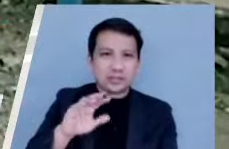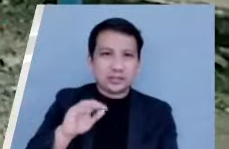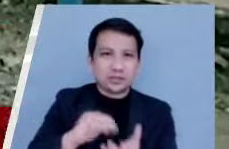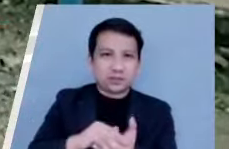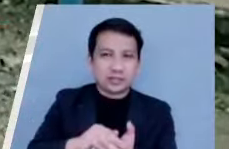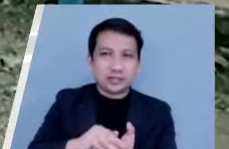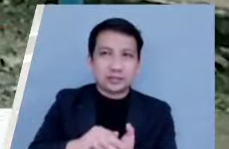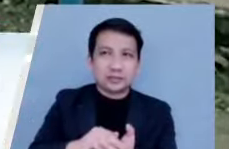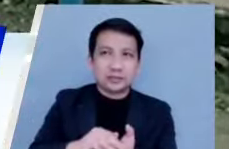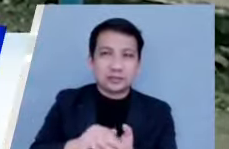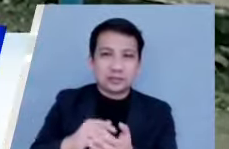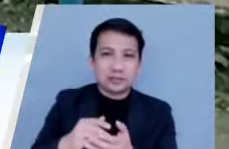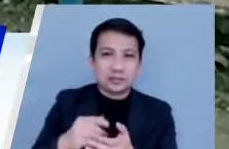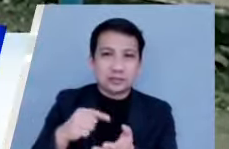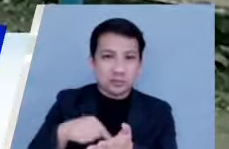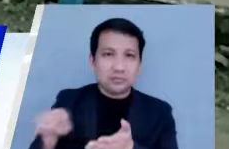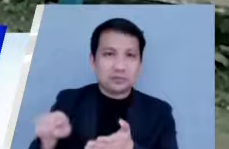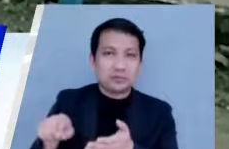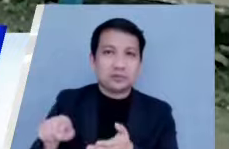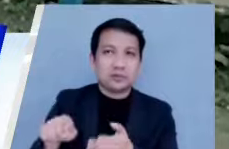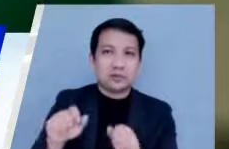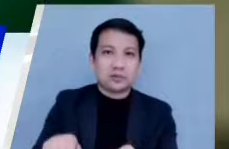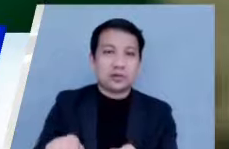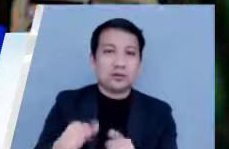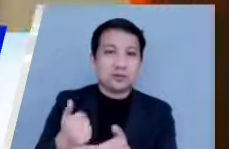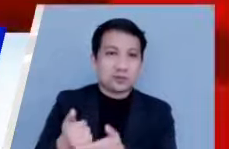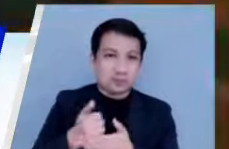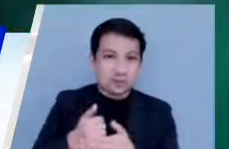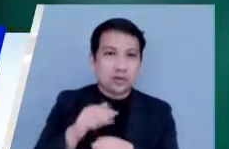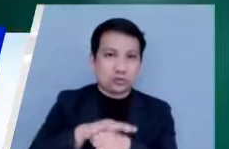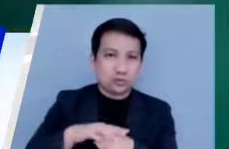merkado. Kaya to the rescue, ang locally made version nito.